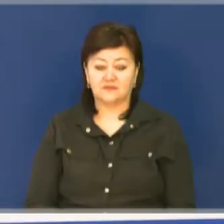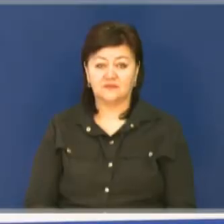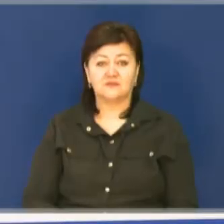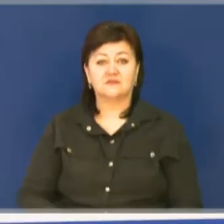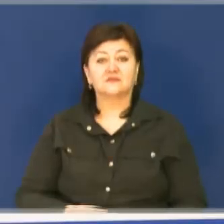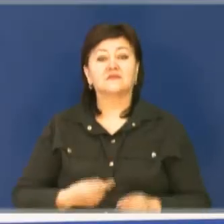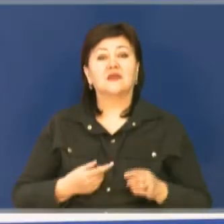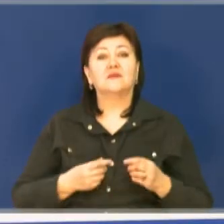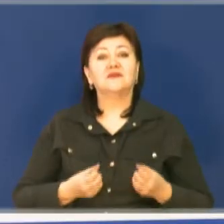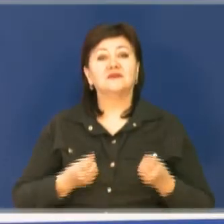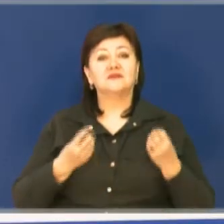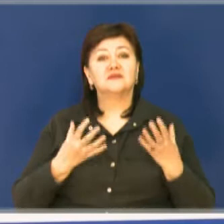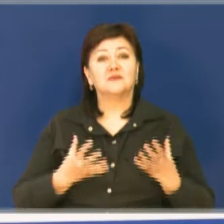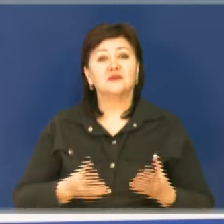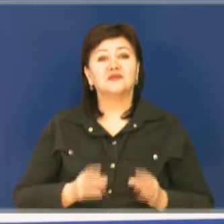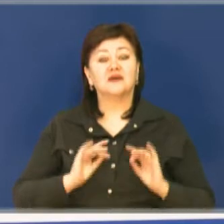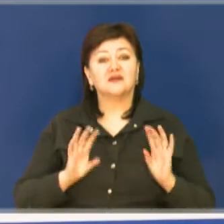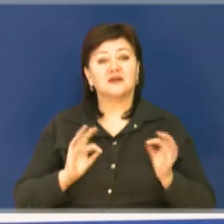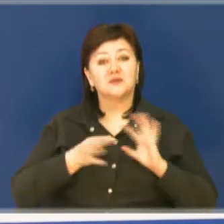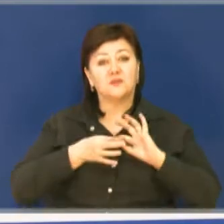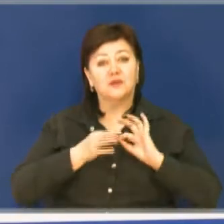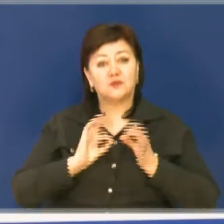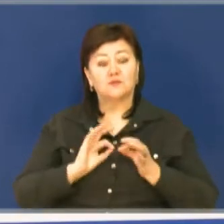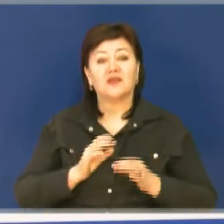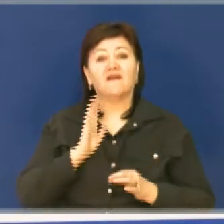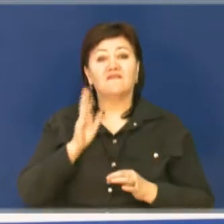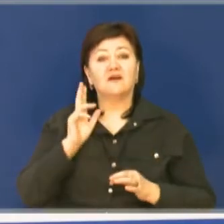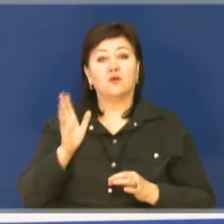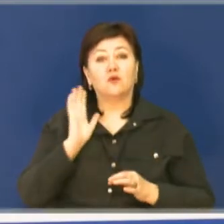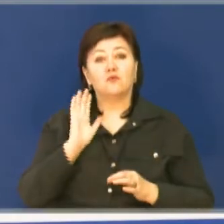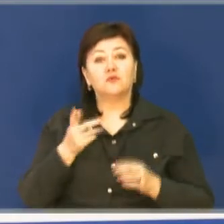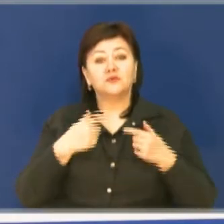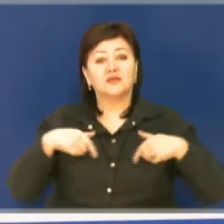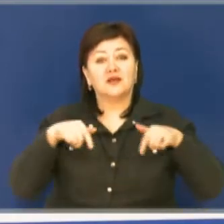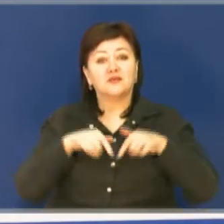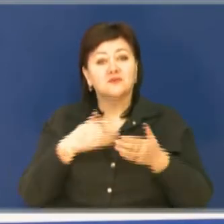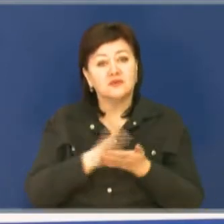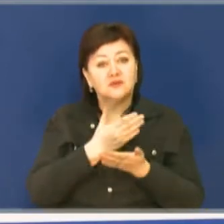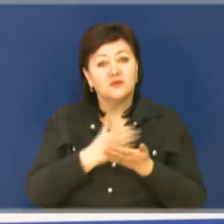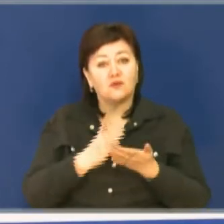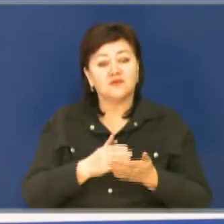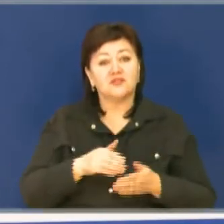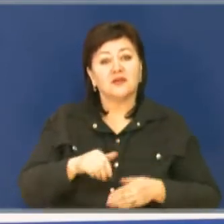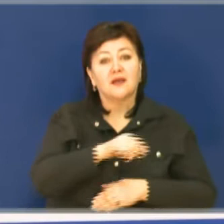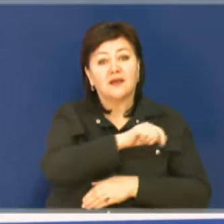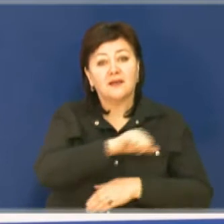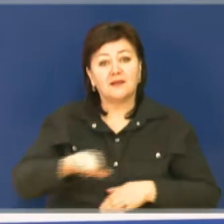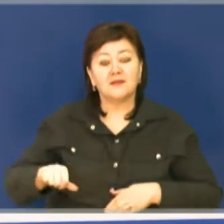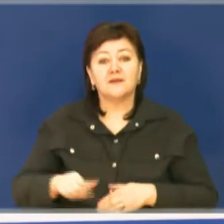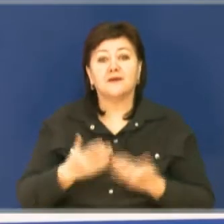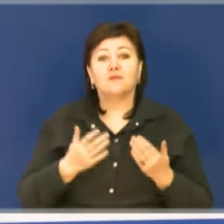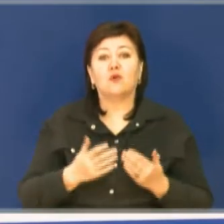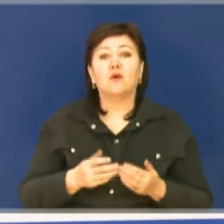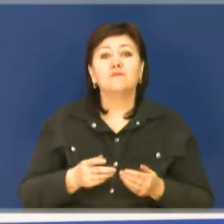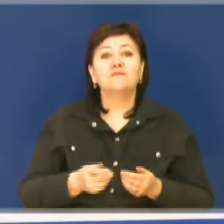Об этих и других событиях более подробно. В Восточном Казахстане будет создана сортировочная линия для твердобытовых отходов. Аким